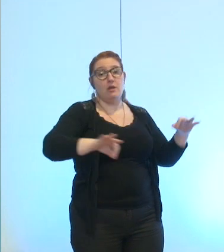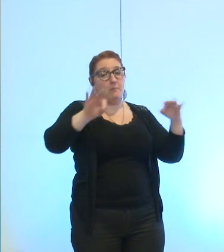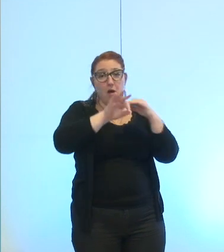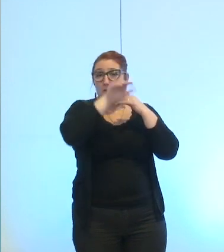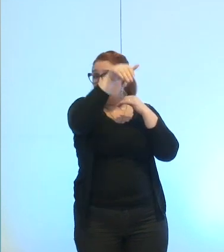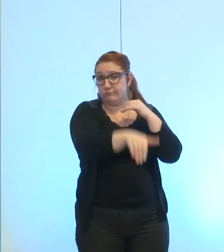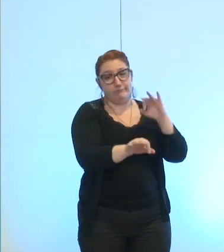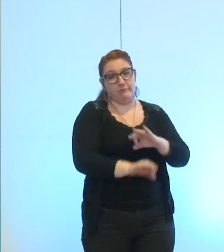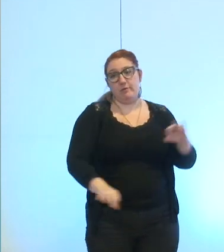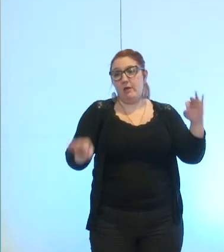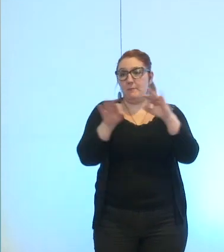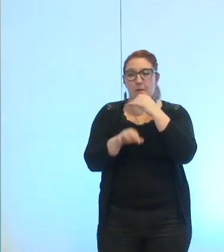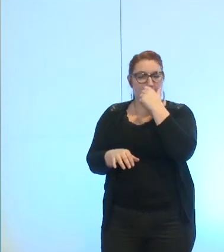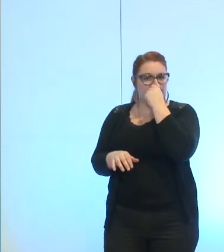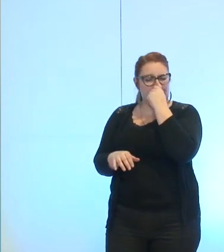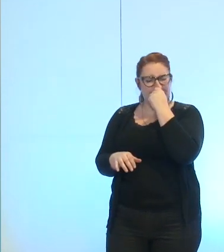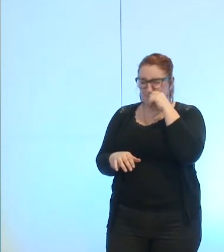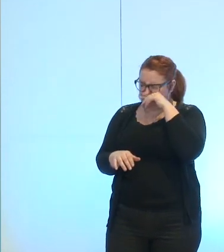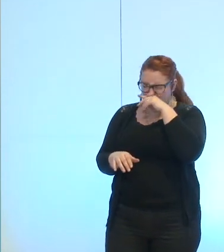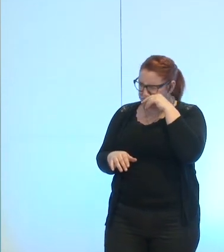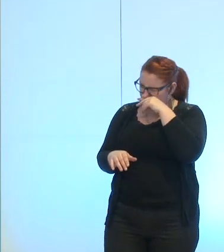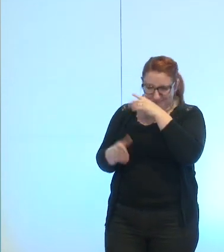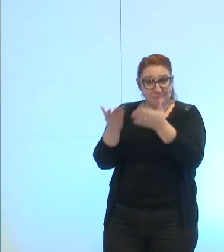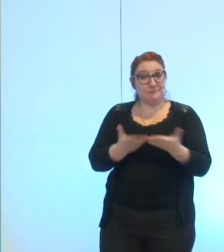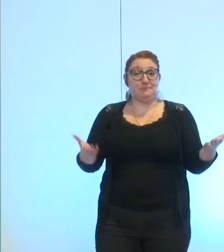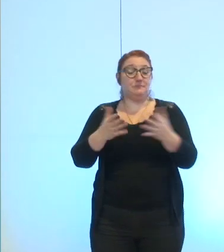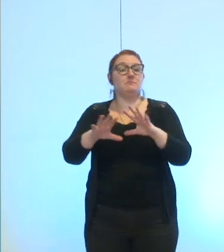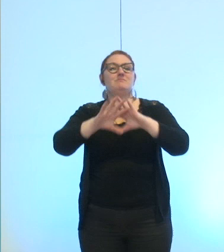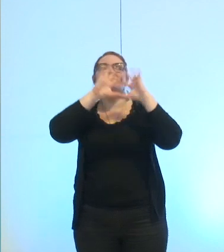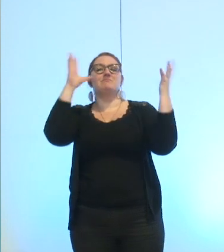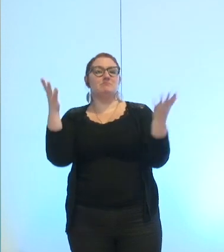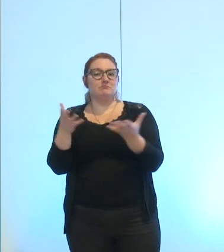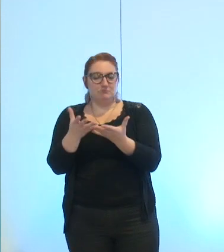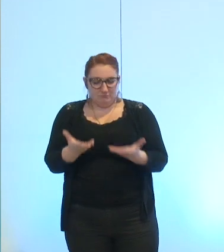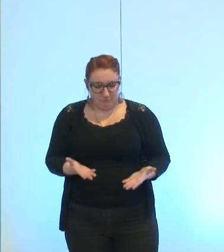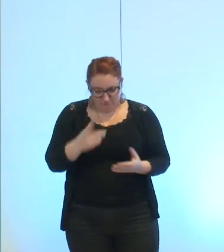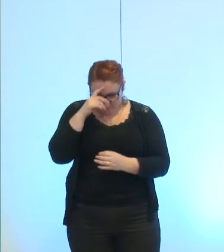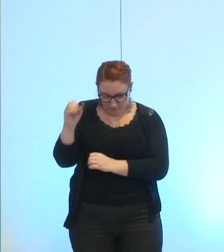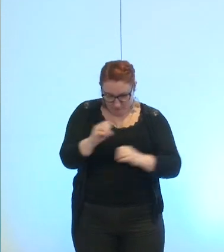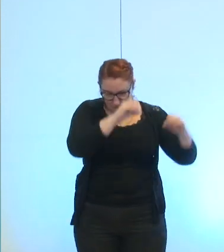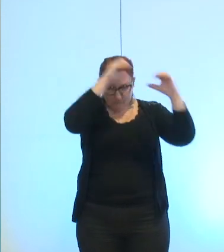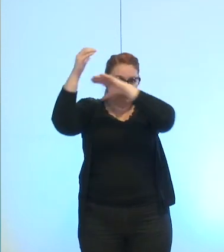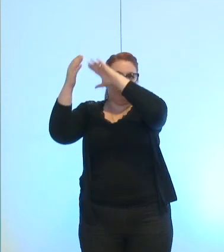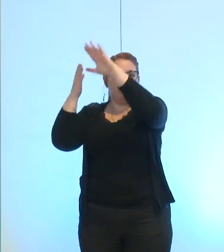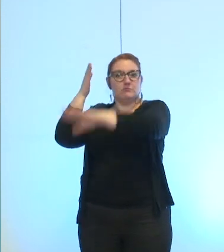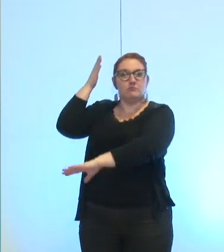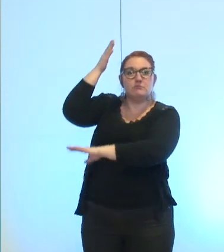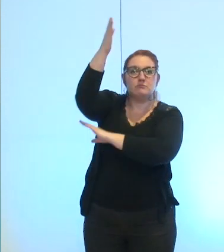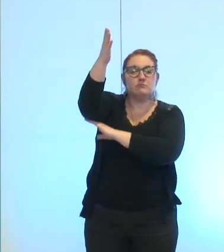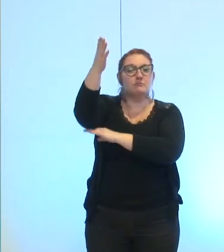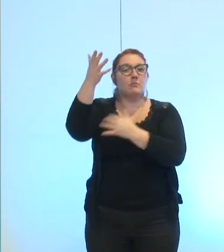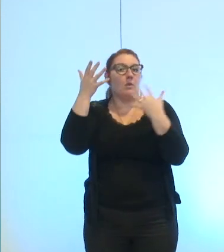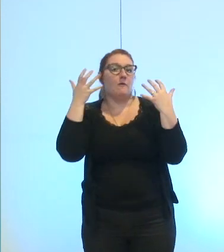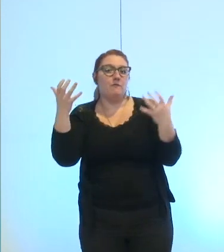ça il faut que maintenant on arrive à se projeter et dans la question des enjeux de demain il y a effectivement quel service de proximité on veut donner